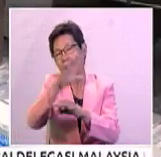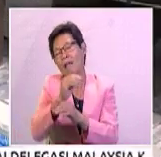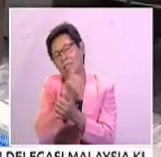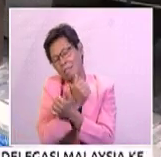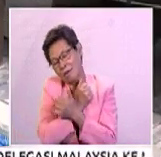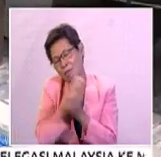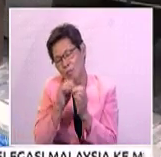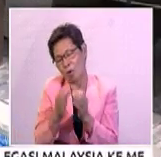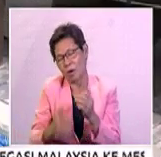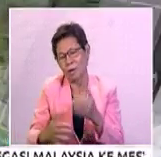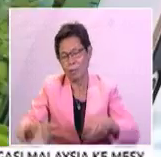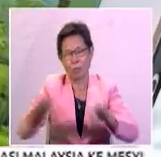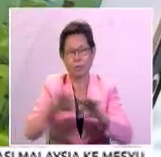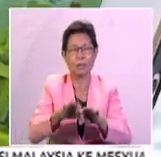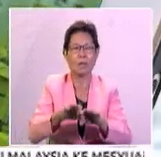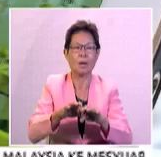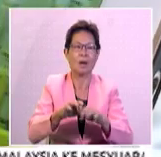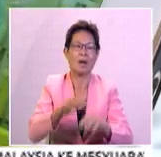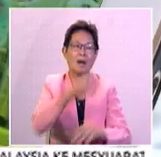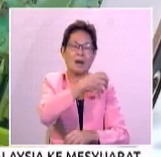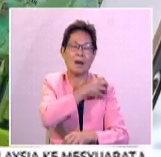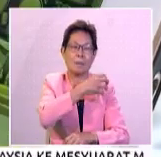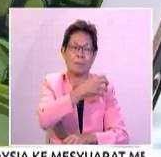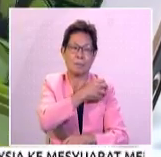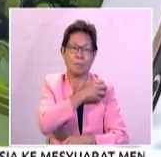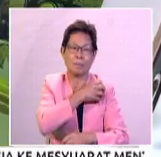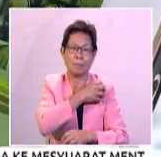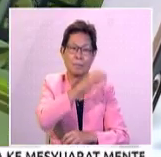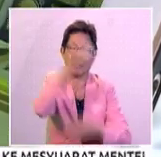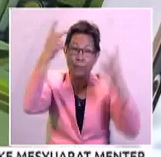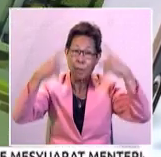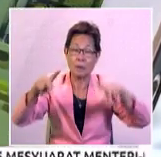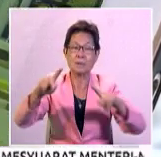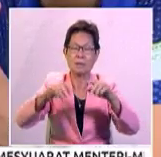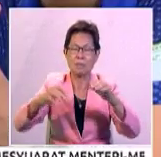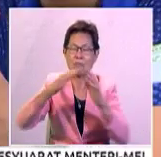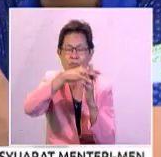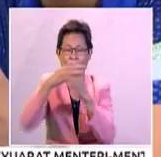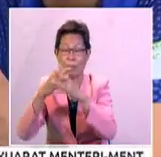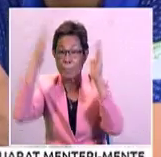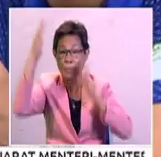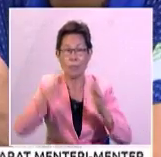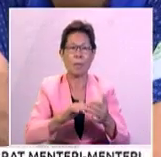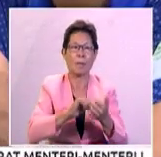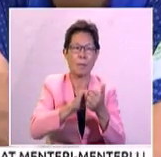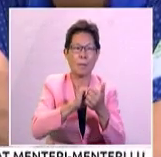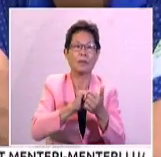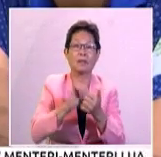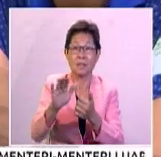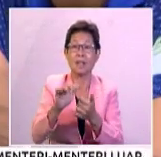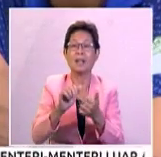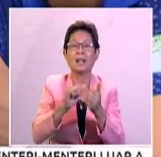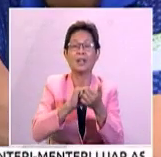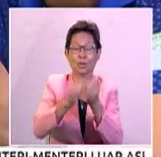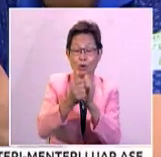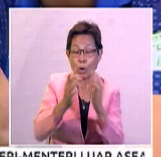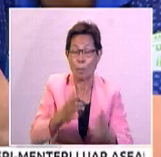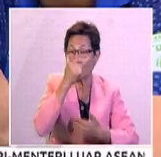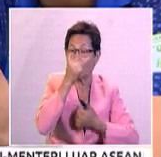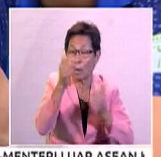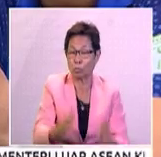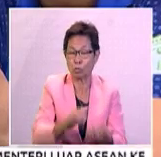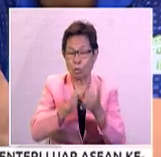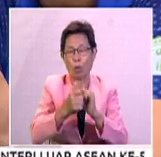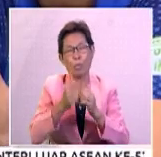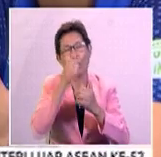Bagi Presiden Kesatuan Rugby Malaysia KRM, Datuk Syahrul Zaman Yahya pula berkata, sebagai penggiat sukan, beliau sangat teruja dengan pertabalan